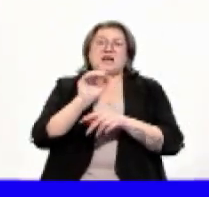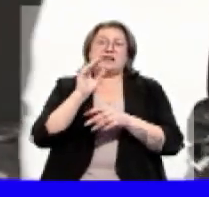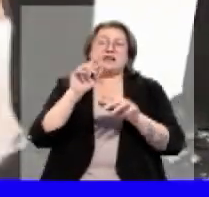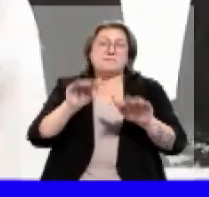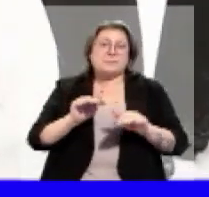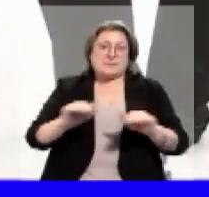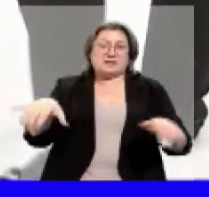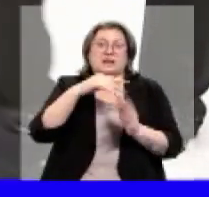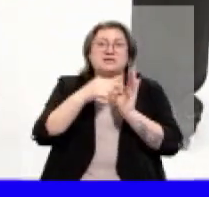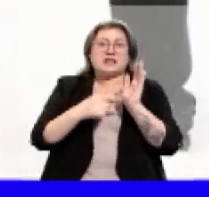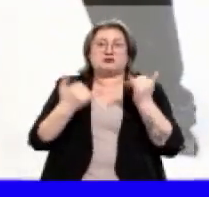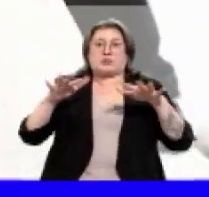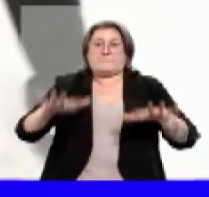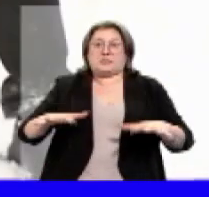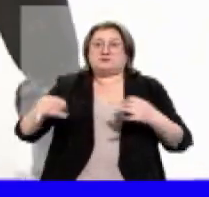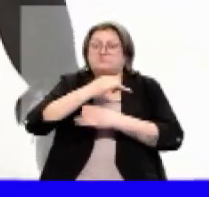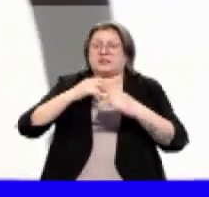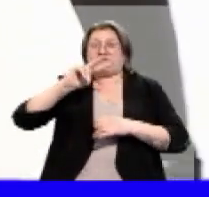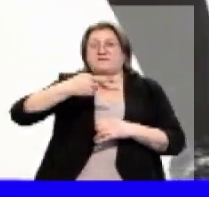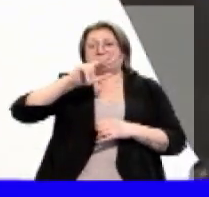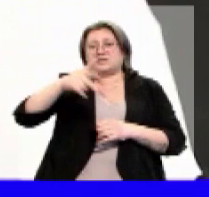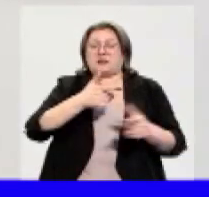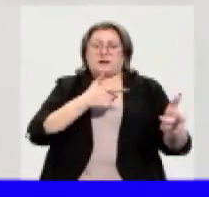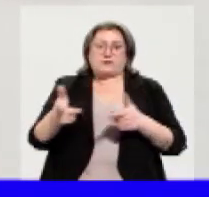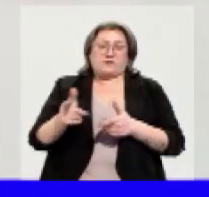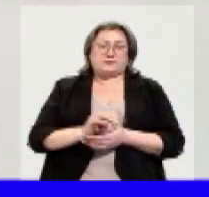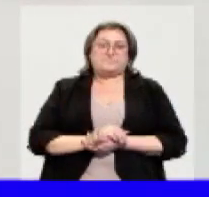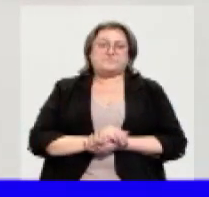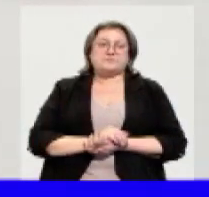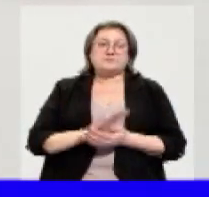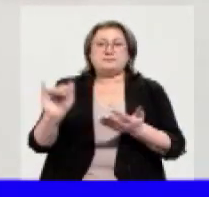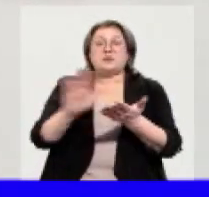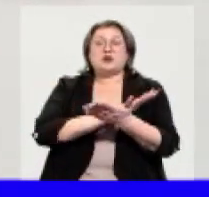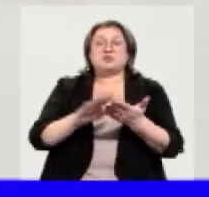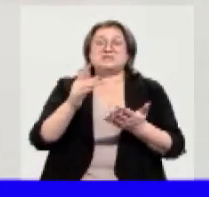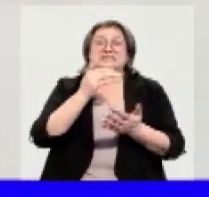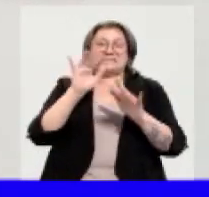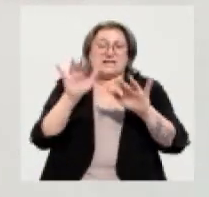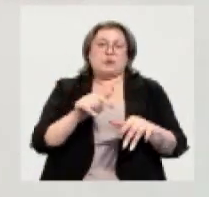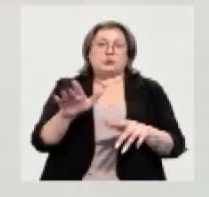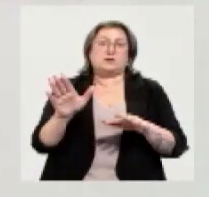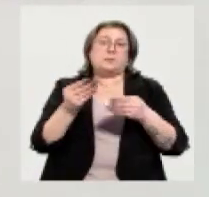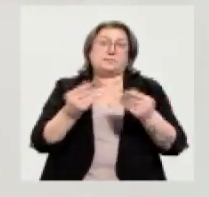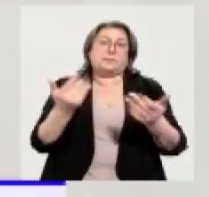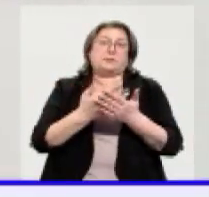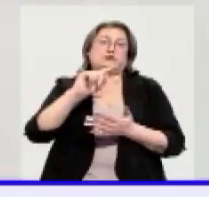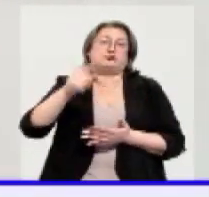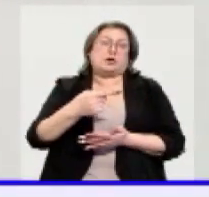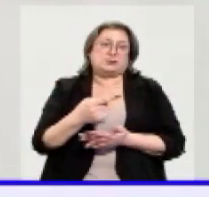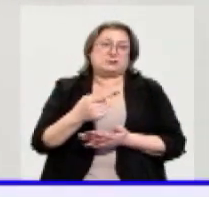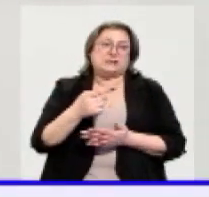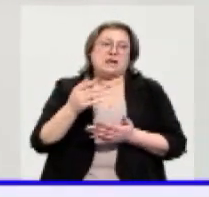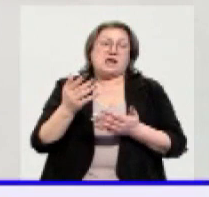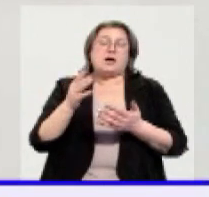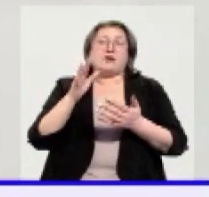делят между собой на месте. 2-3 часа – и дело готово. На расчистку снега у волонтеров уходит около часа. Спустя